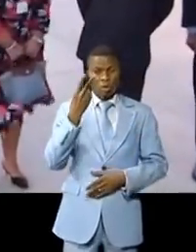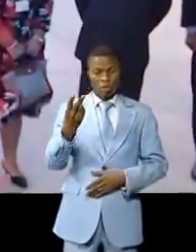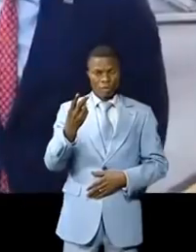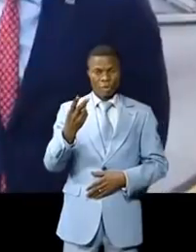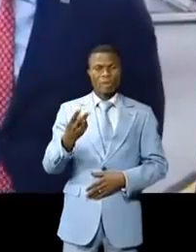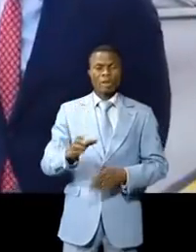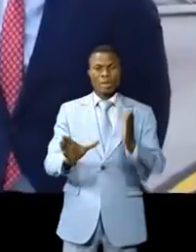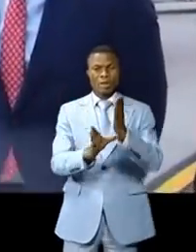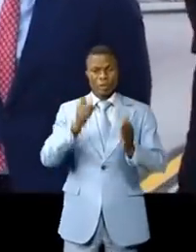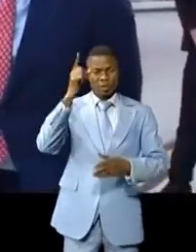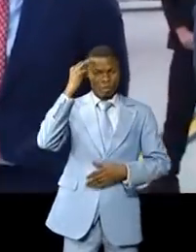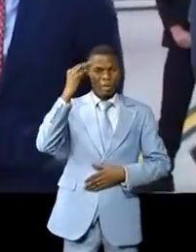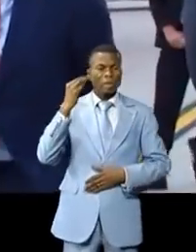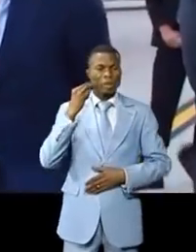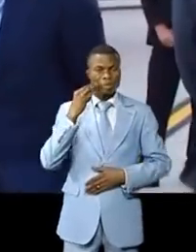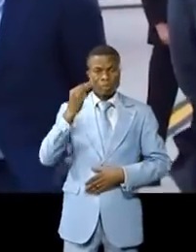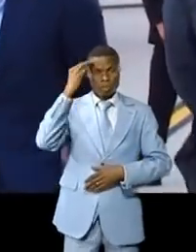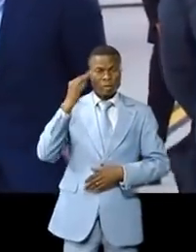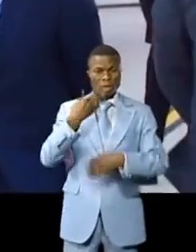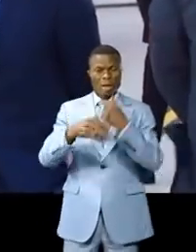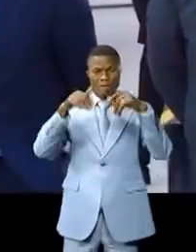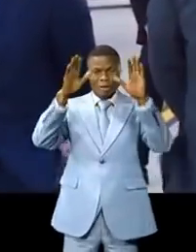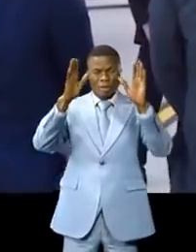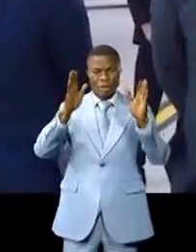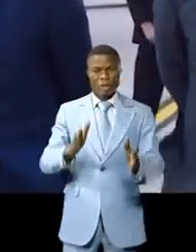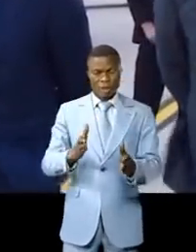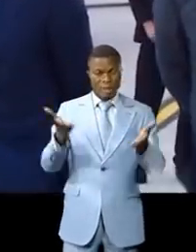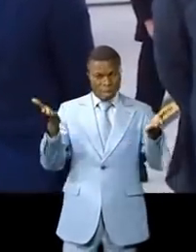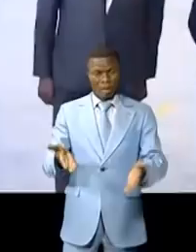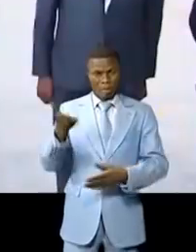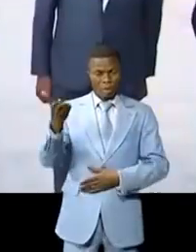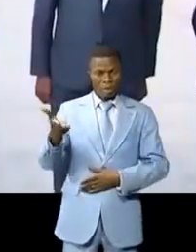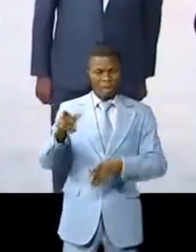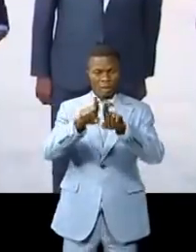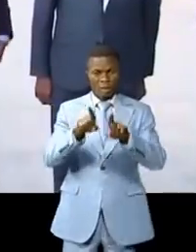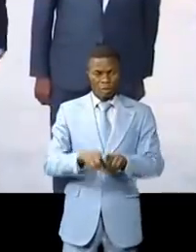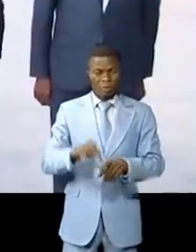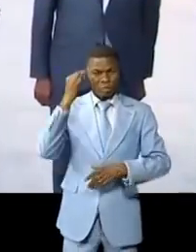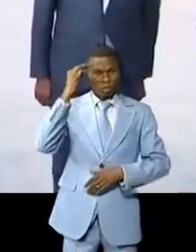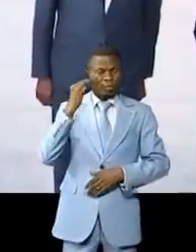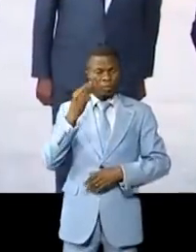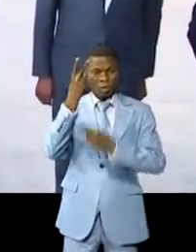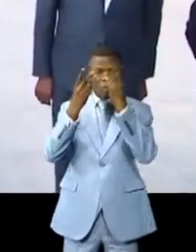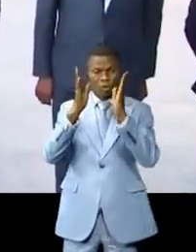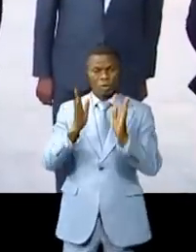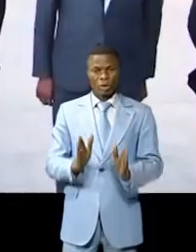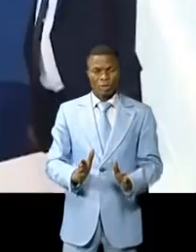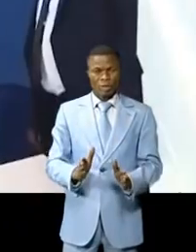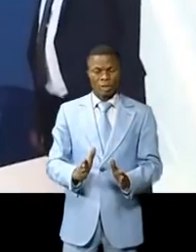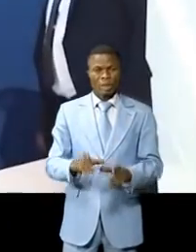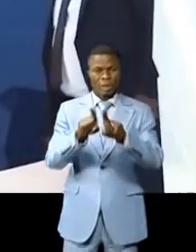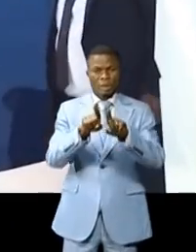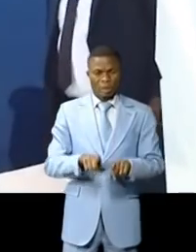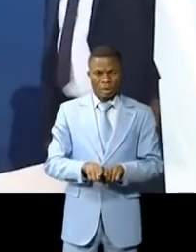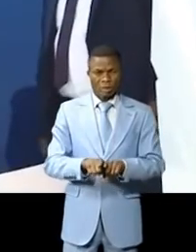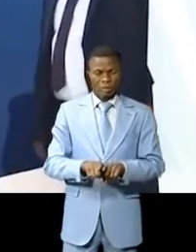présence du vice-premier ministre, ministre des Affaires étrangères, Christophe Lutundula, et du ministre du Tourisme, Modero Simba,